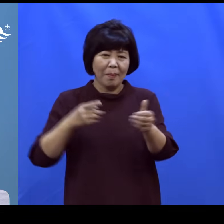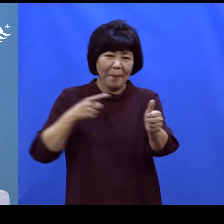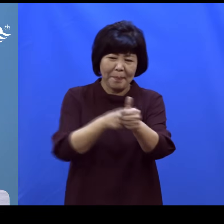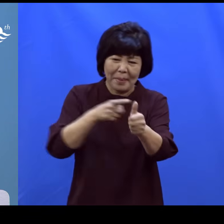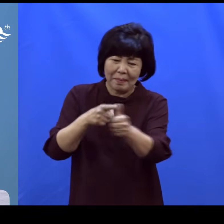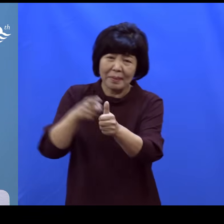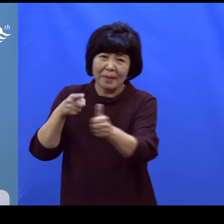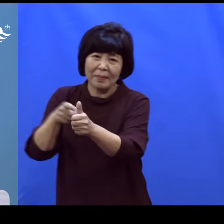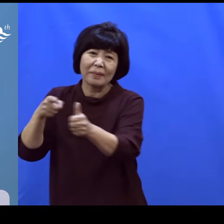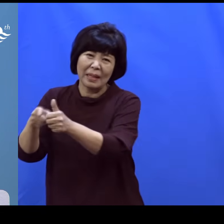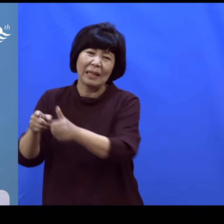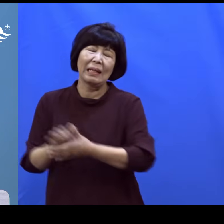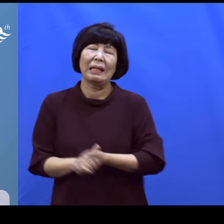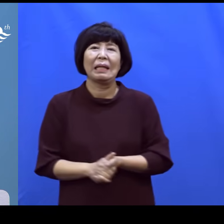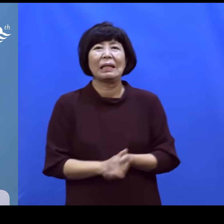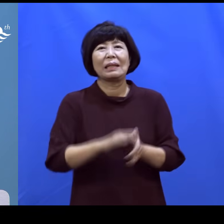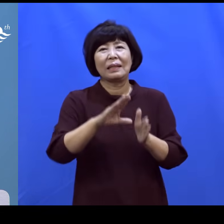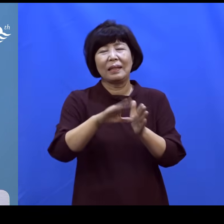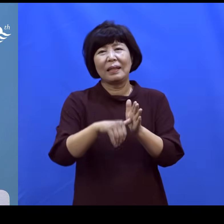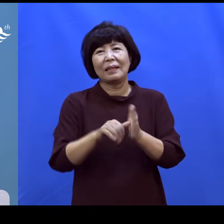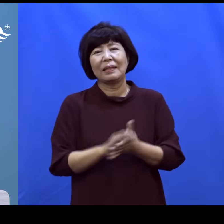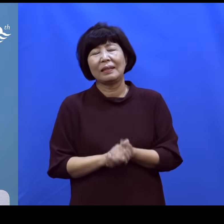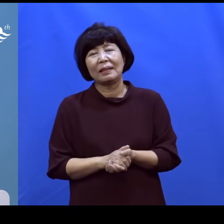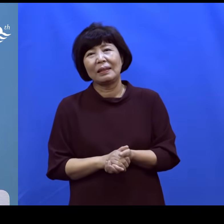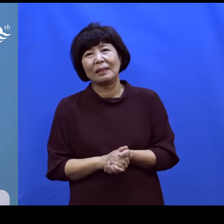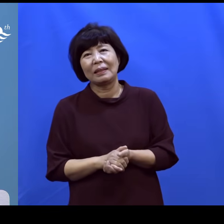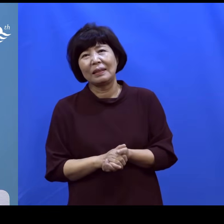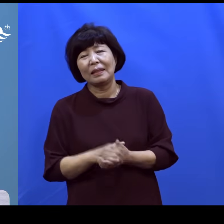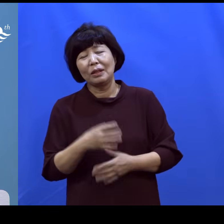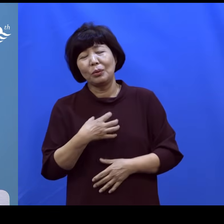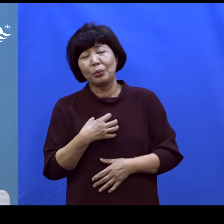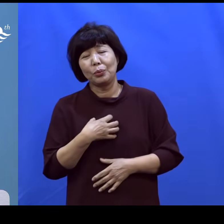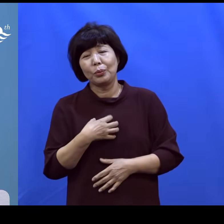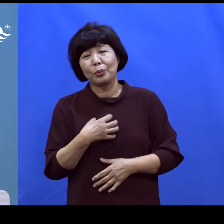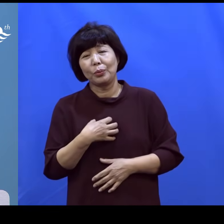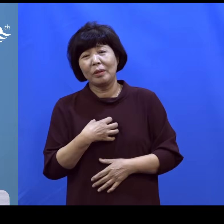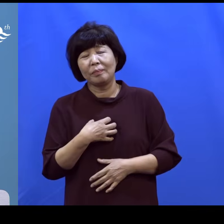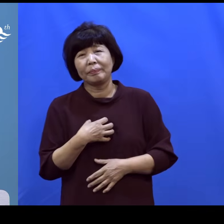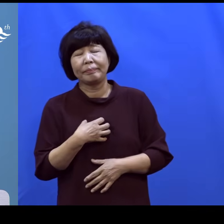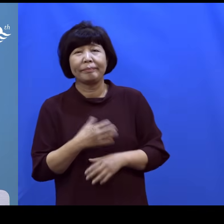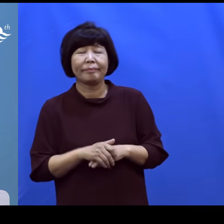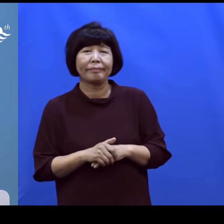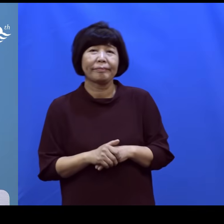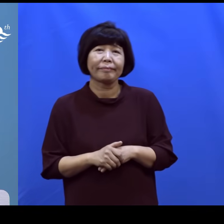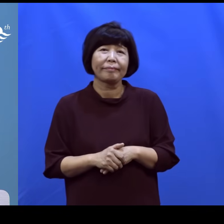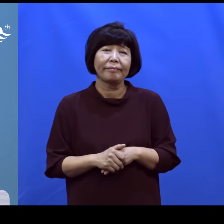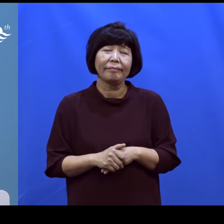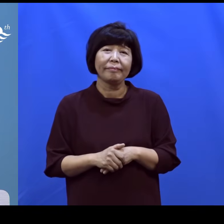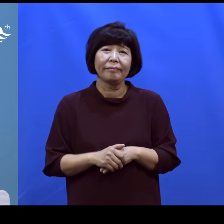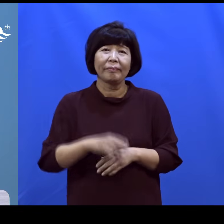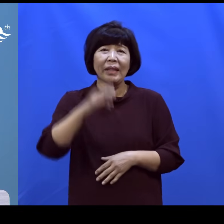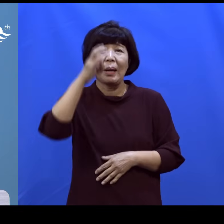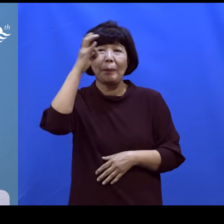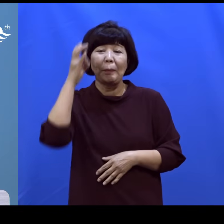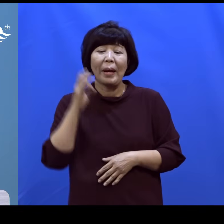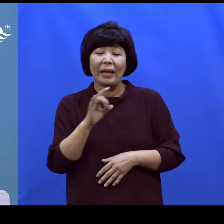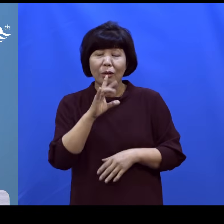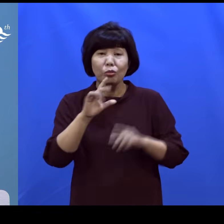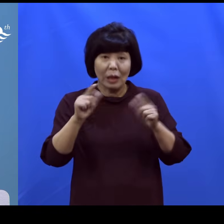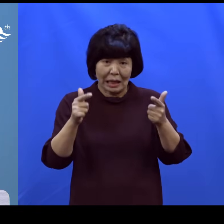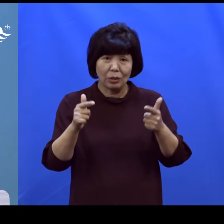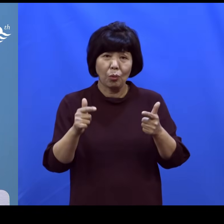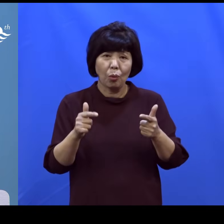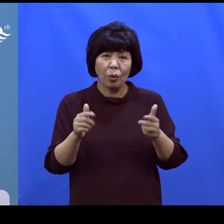생기고 두려움을 느껴서 죽이려고 하는 그 헤롯, 그 헤롯의 그 군사들에 잡혔다면 마리아뿐만 아니라